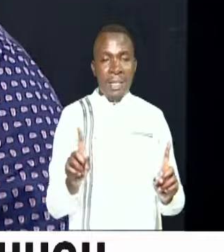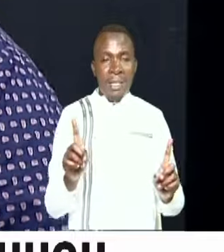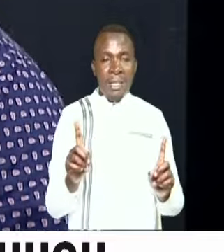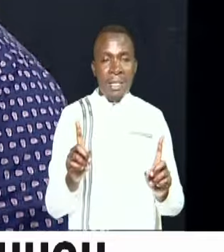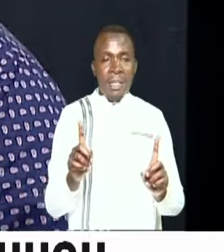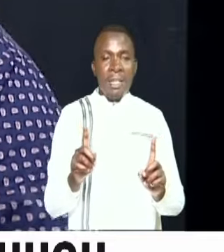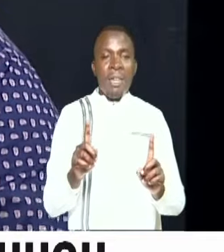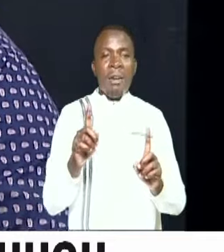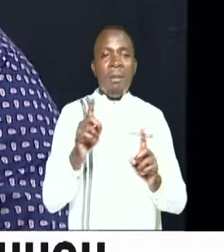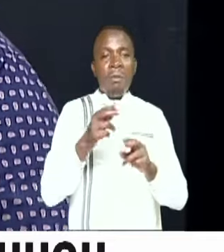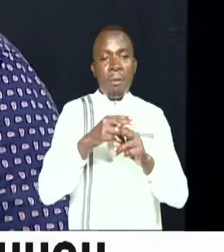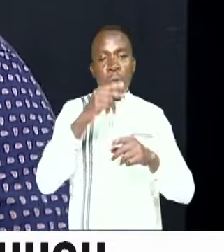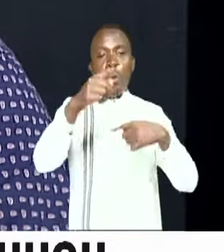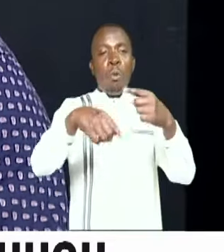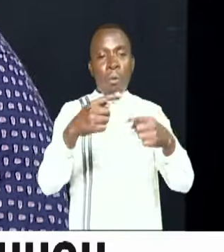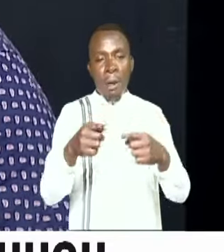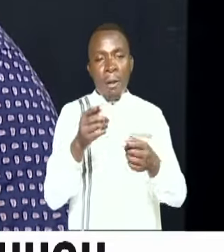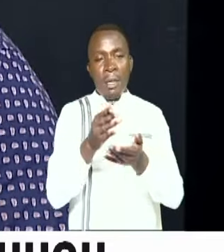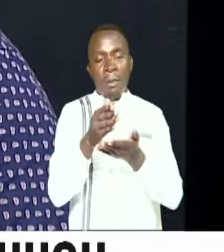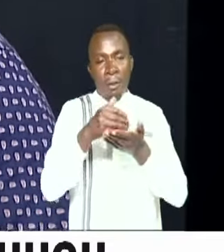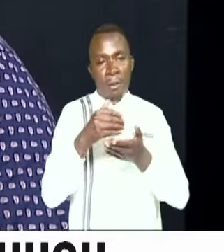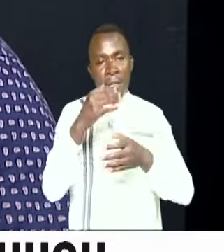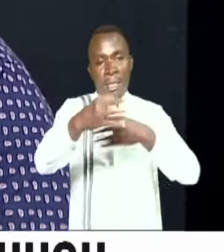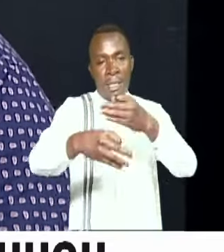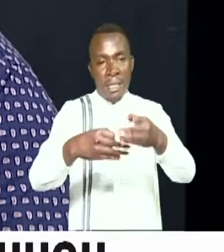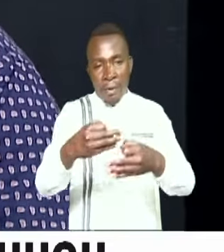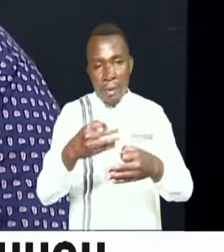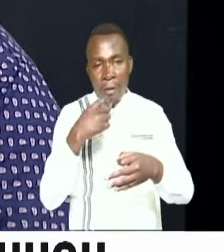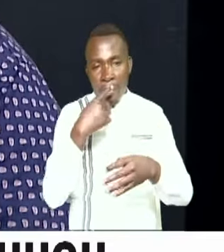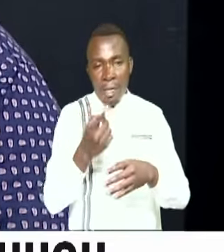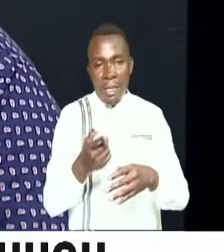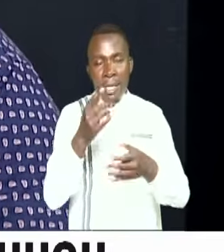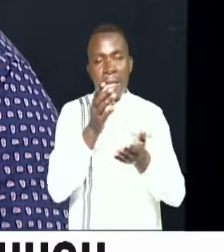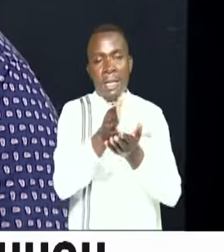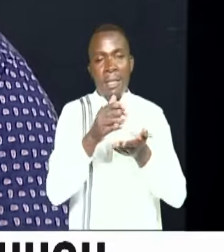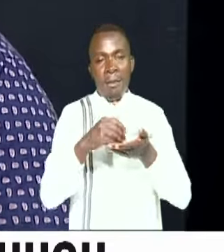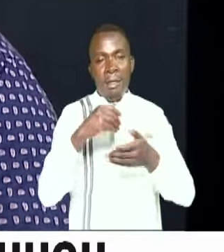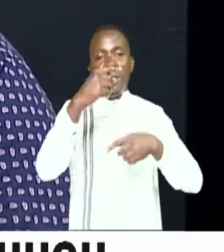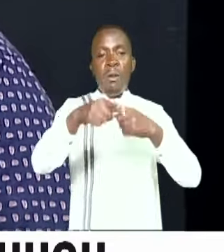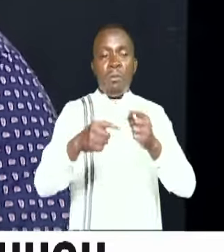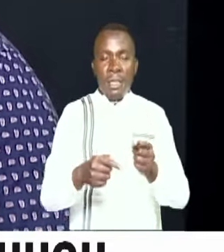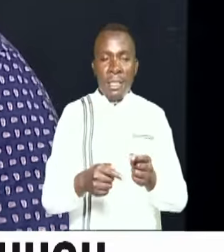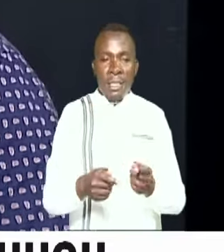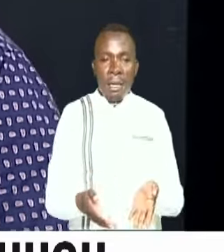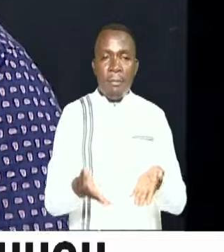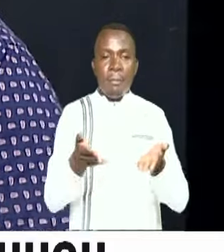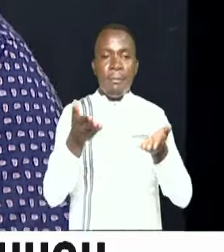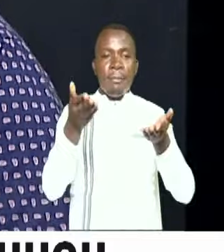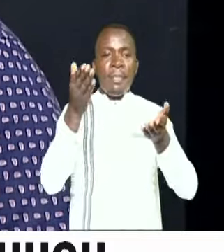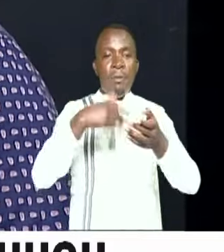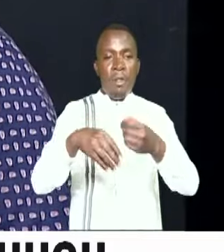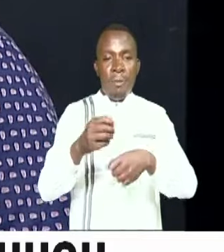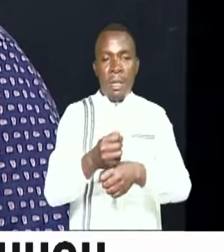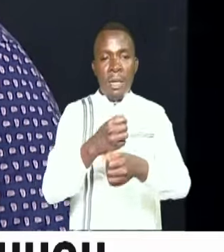ni ugukomeza, kuko sekiteri y'inganda mu Rwanda bavuga ko ari sekiteri iri kugenda ikura uko imyaka ishira. Ko nk'iyo urebye